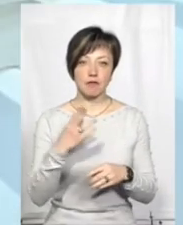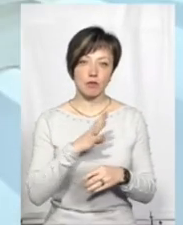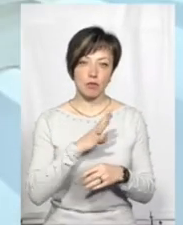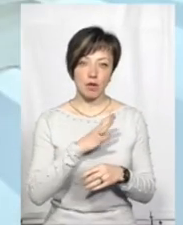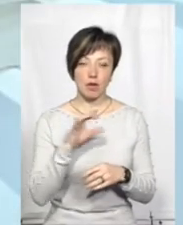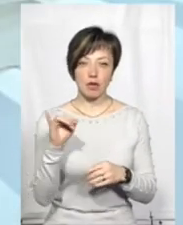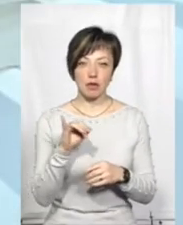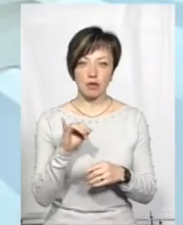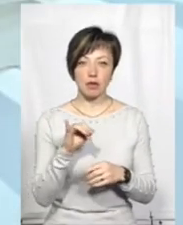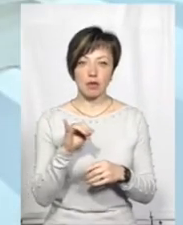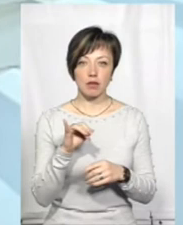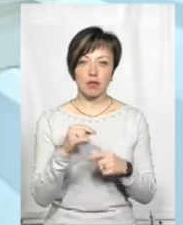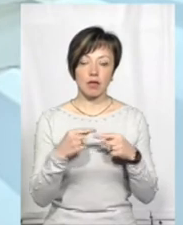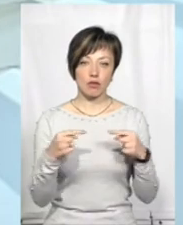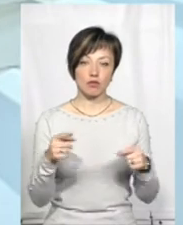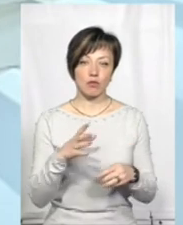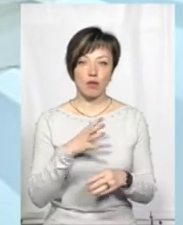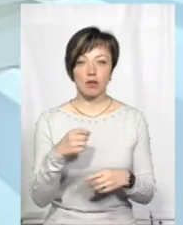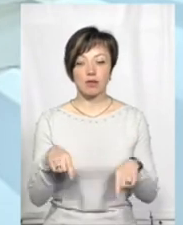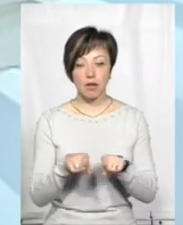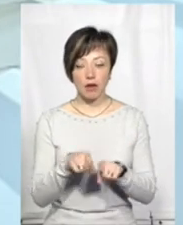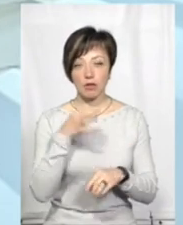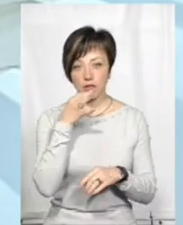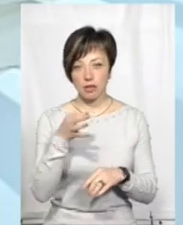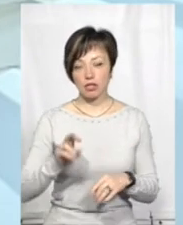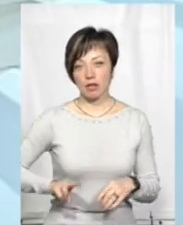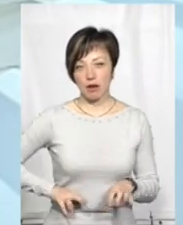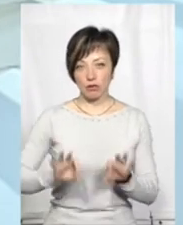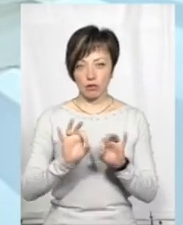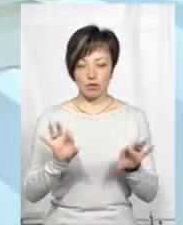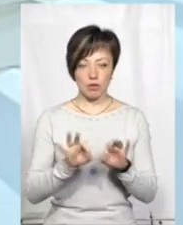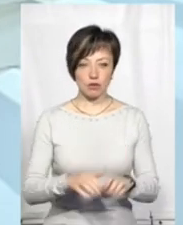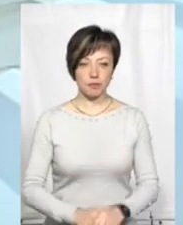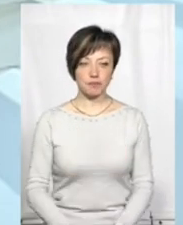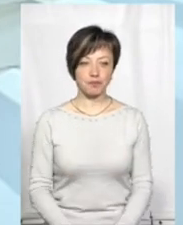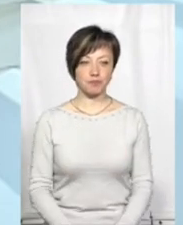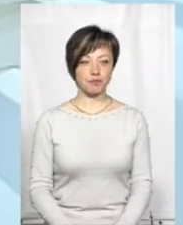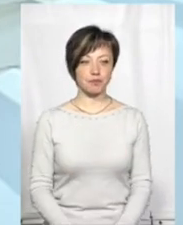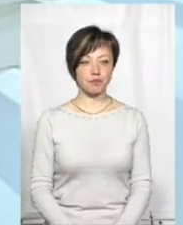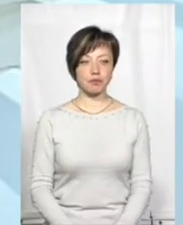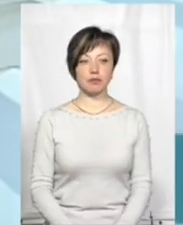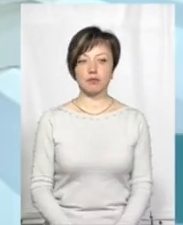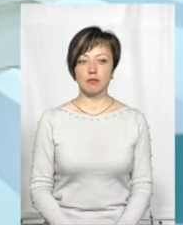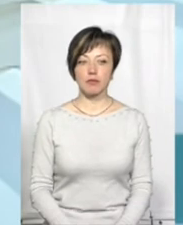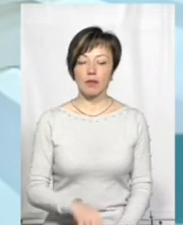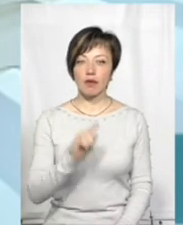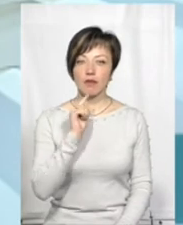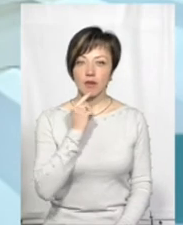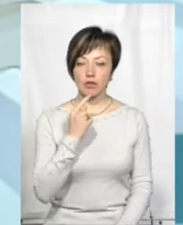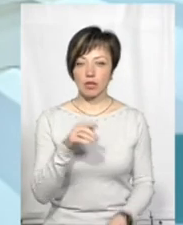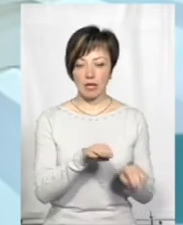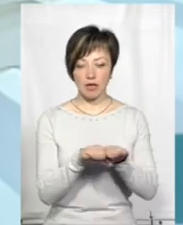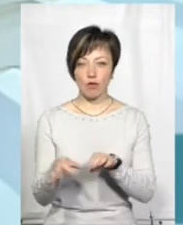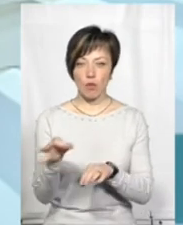там, і там були такі речі, але це так, що вам скаже вже директор, важко на рівні області знайти такі